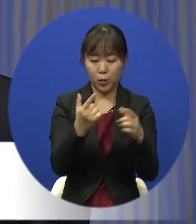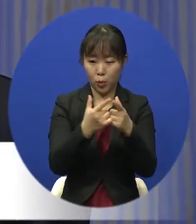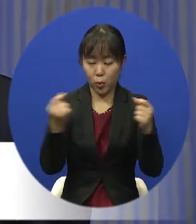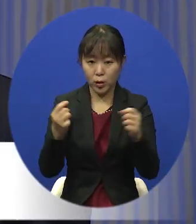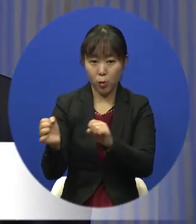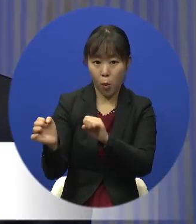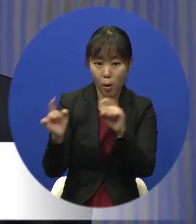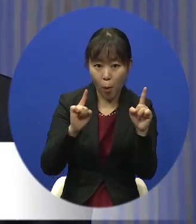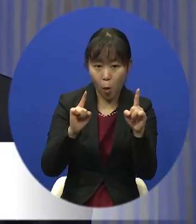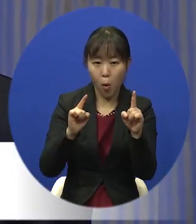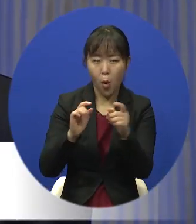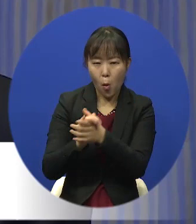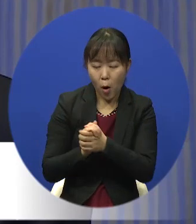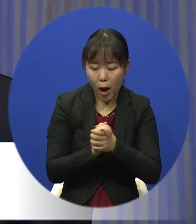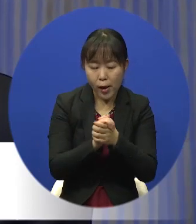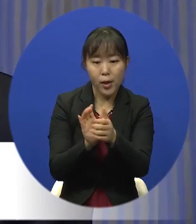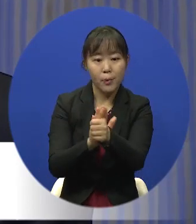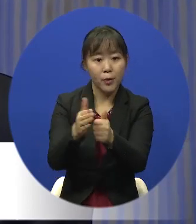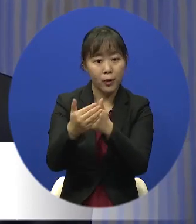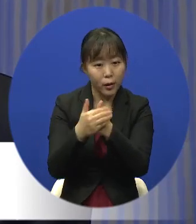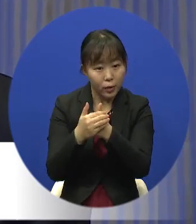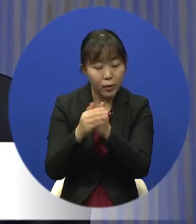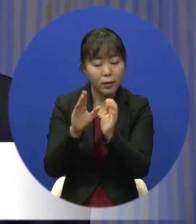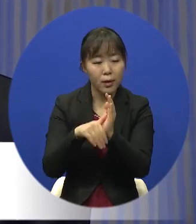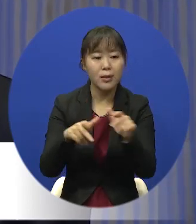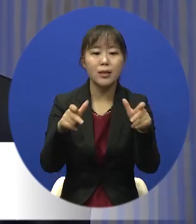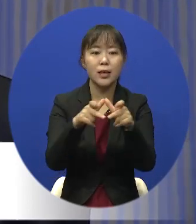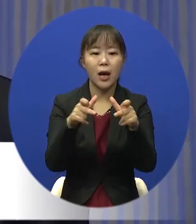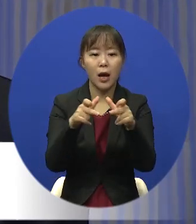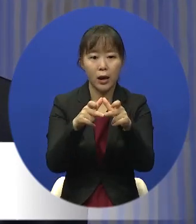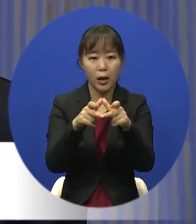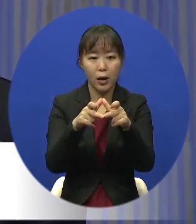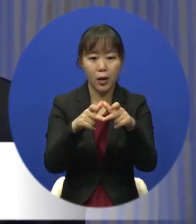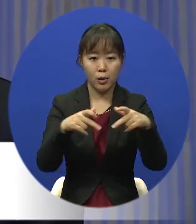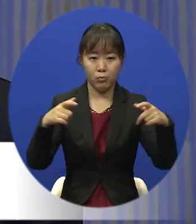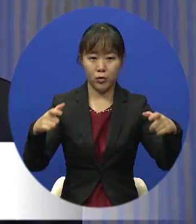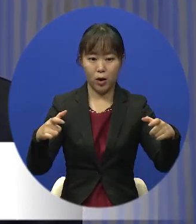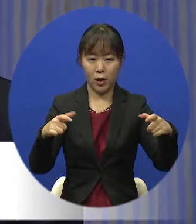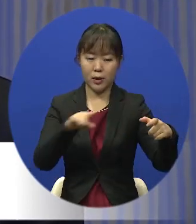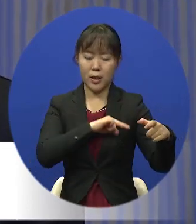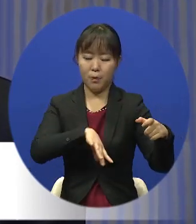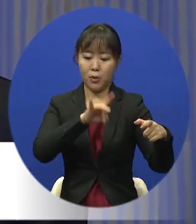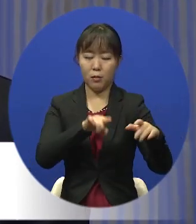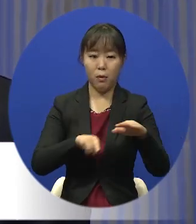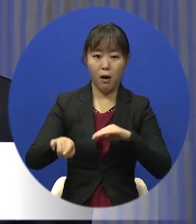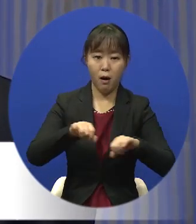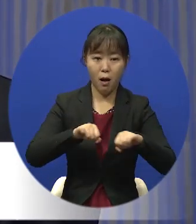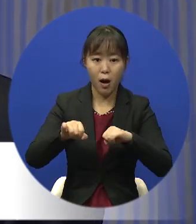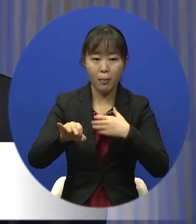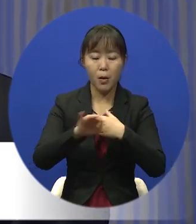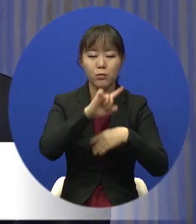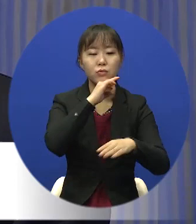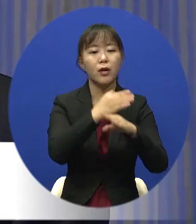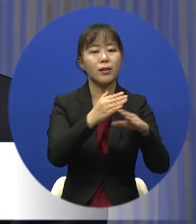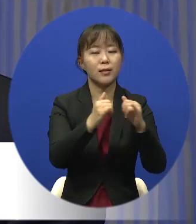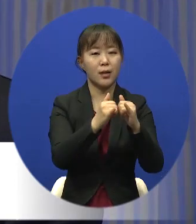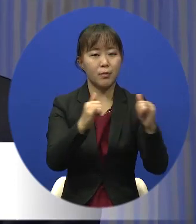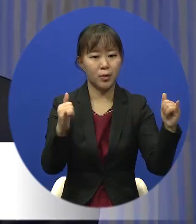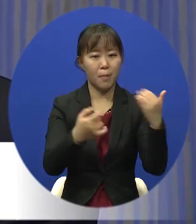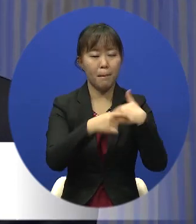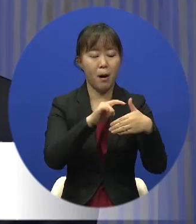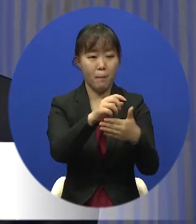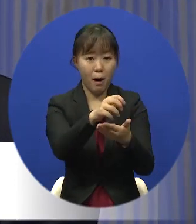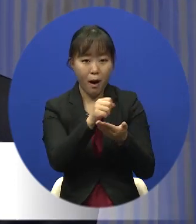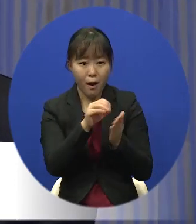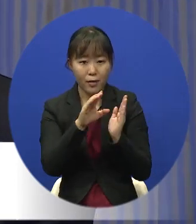회복, 화해에 협력하는 데서 우리 장애인 분자가 우리가 먼저 앞서 나가면 북한 사람들의 마음을 얻는